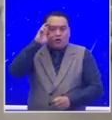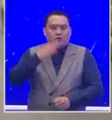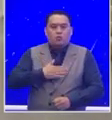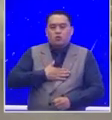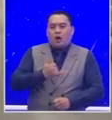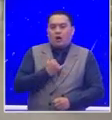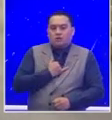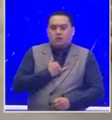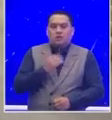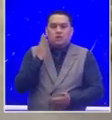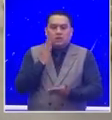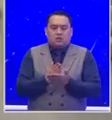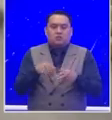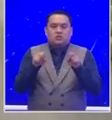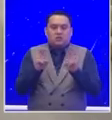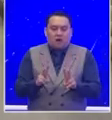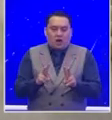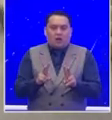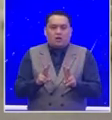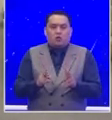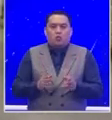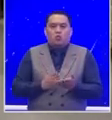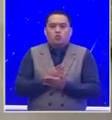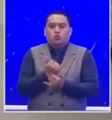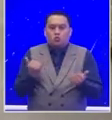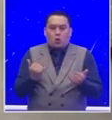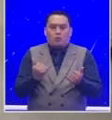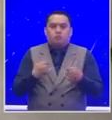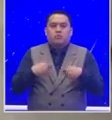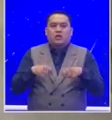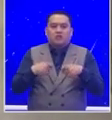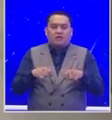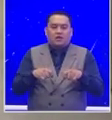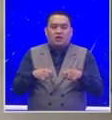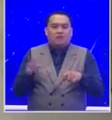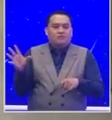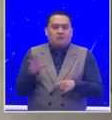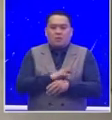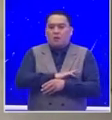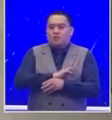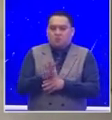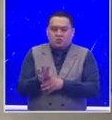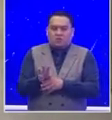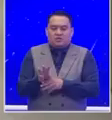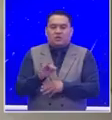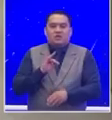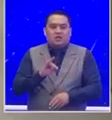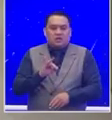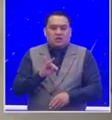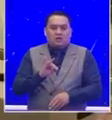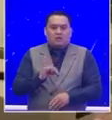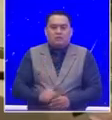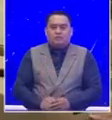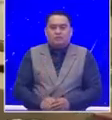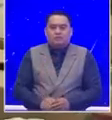нас открыты зеленые коридоры, поставка происходит бесперебойно и в кратчайшие